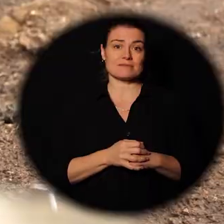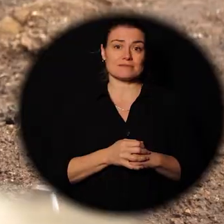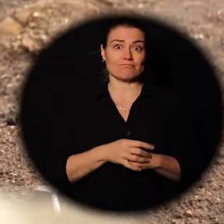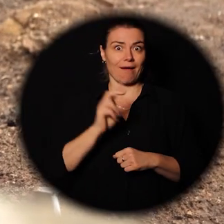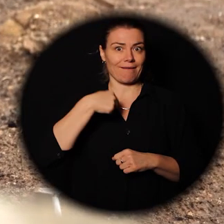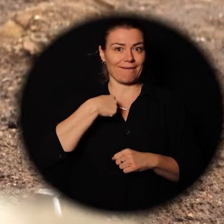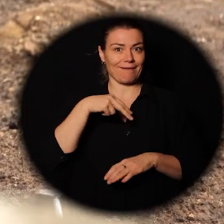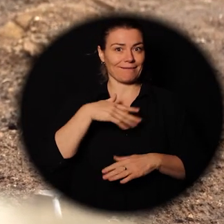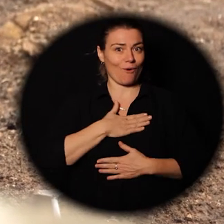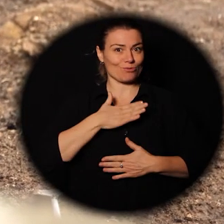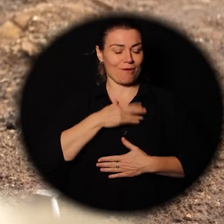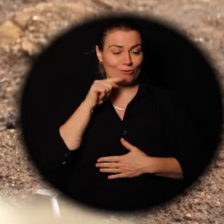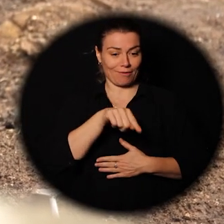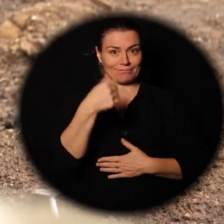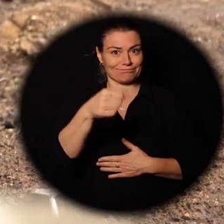ait.